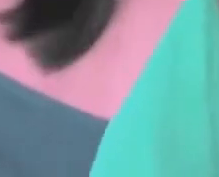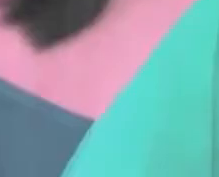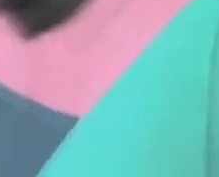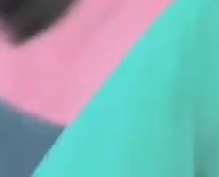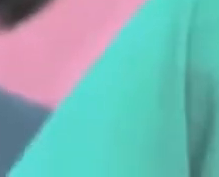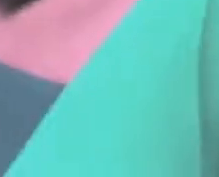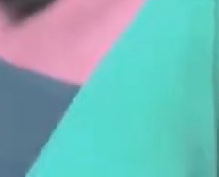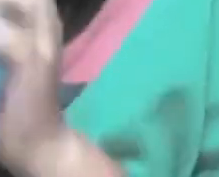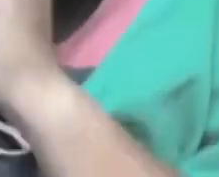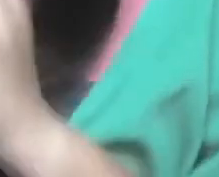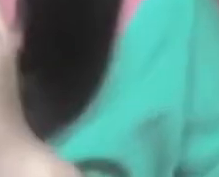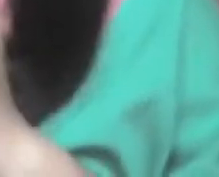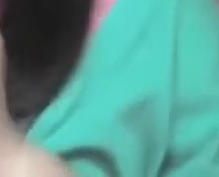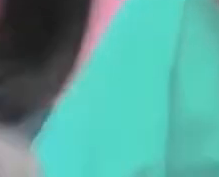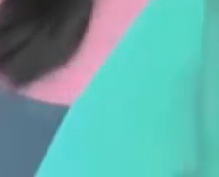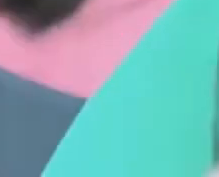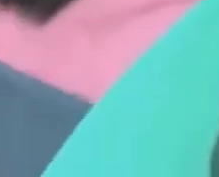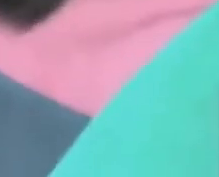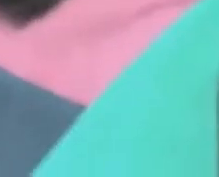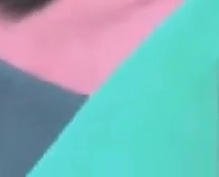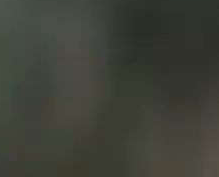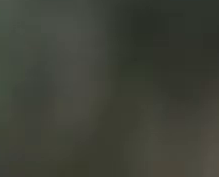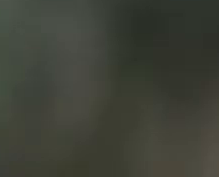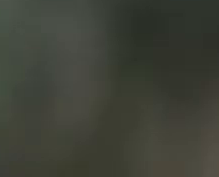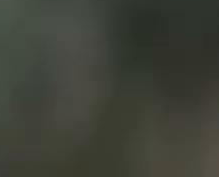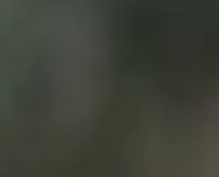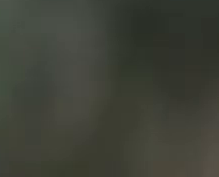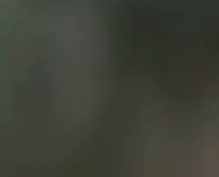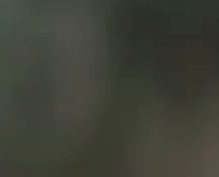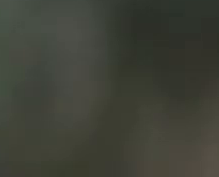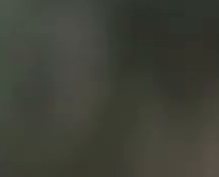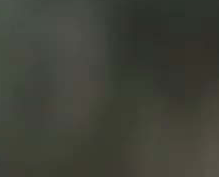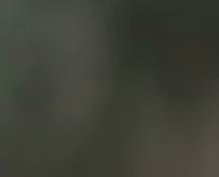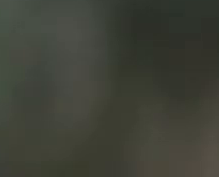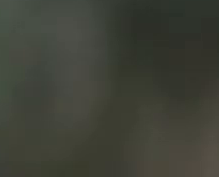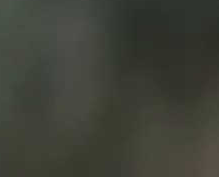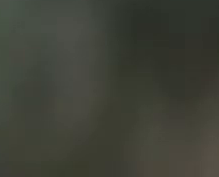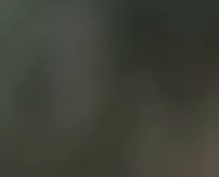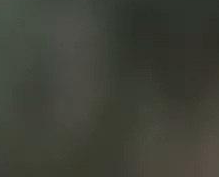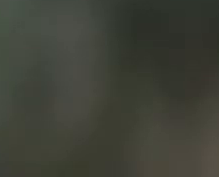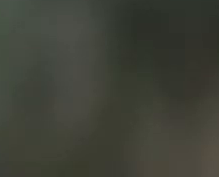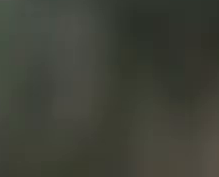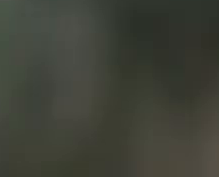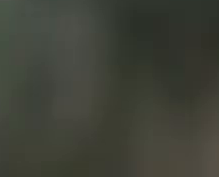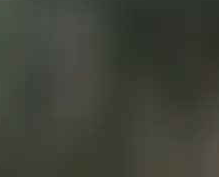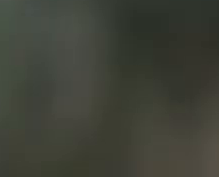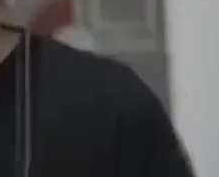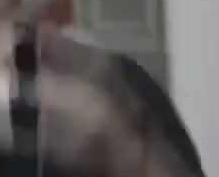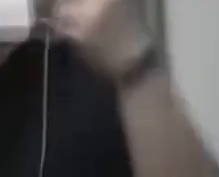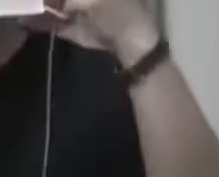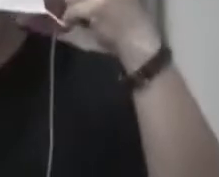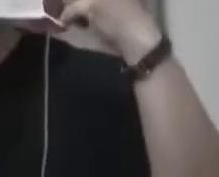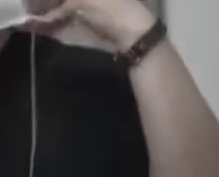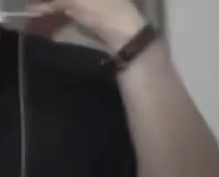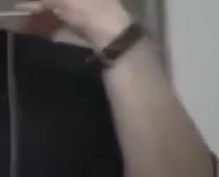dan Jan berdoa tiada henti wajib Iman amal IU